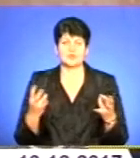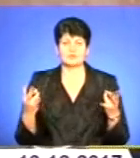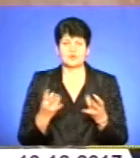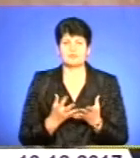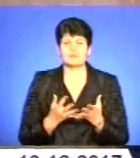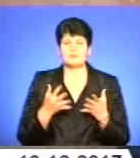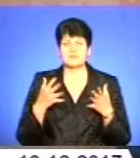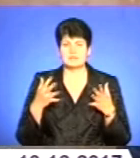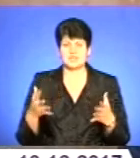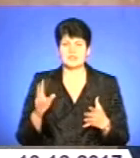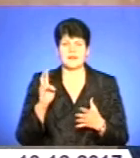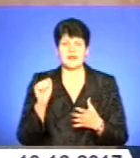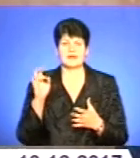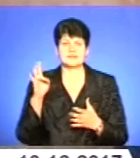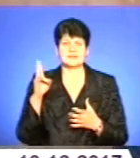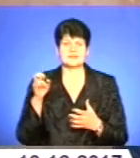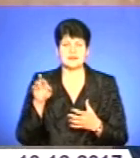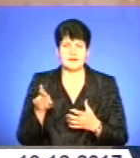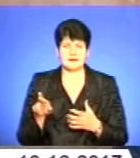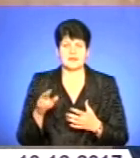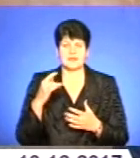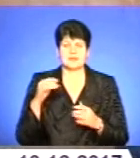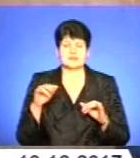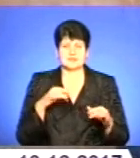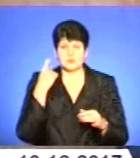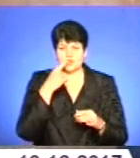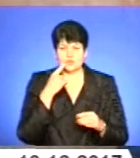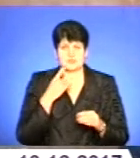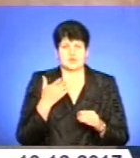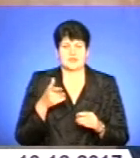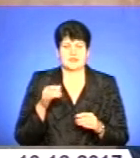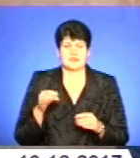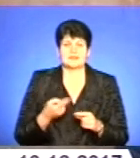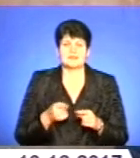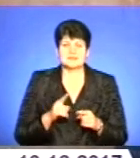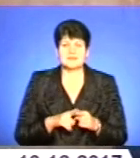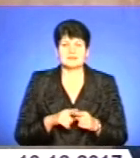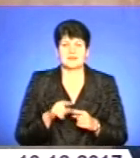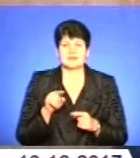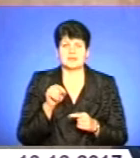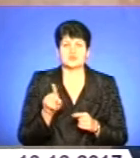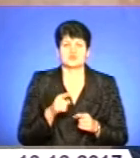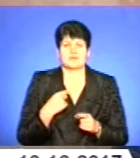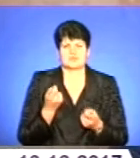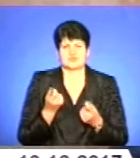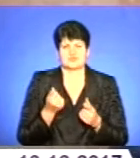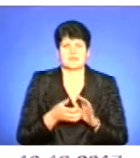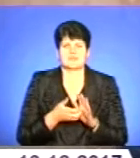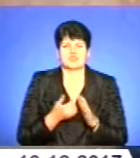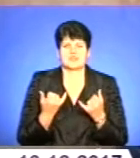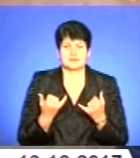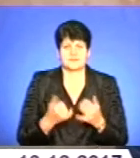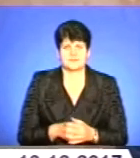більше канцелярського приладдя та засобів особистої гігієни. Це ті речі, яких нам трошки не вистачає станом на зараз.